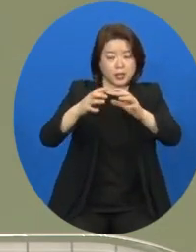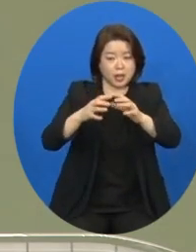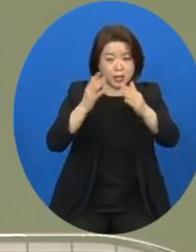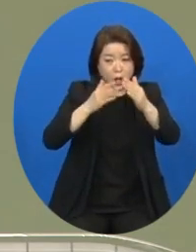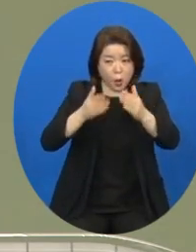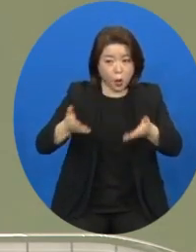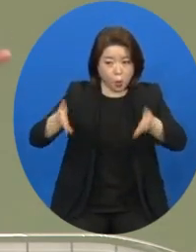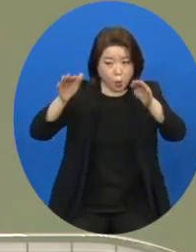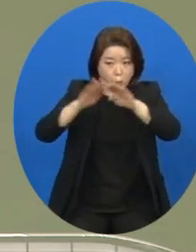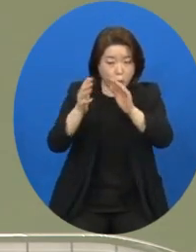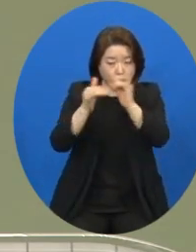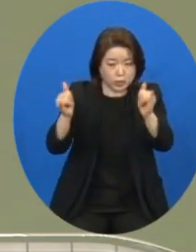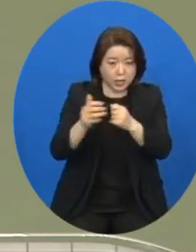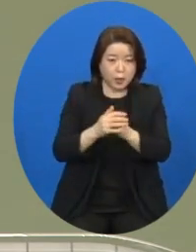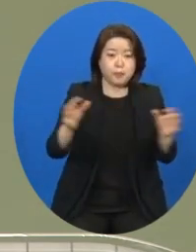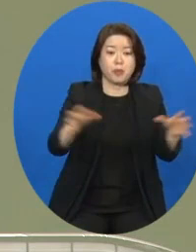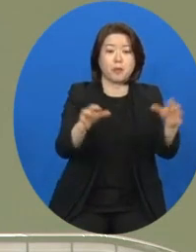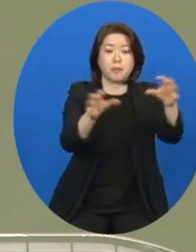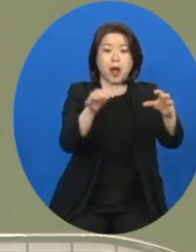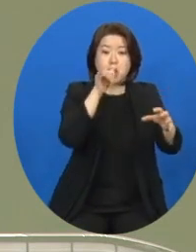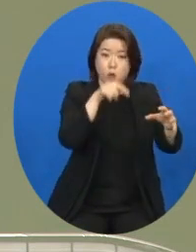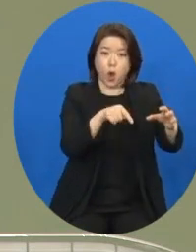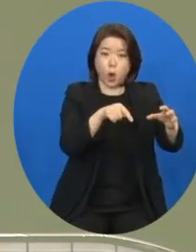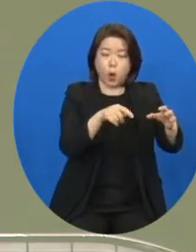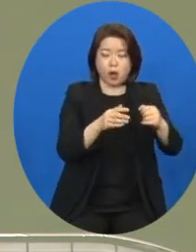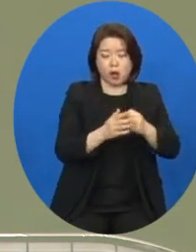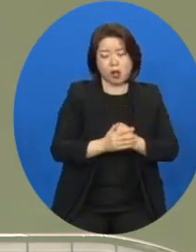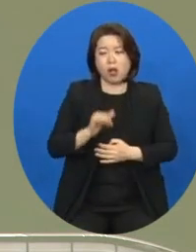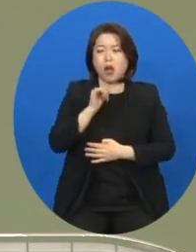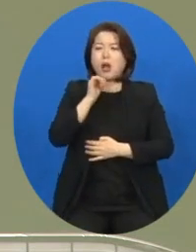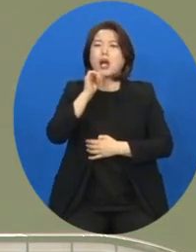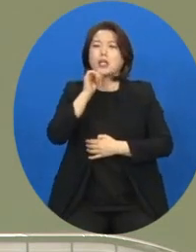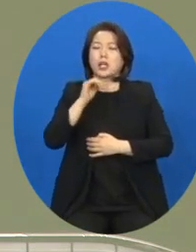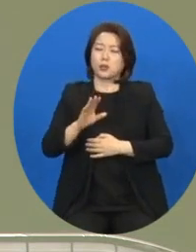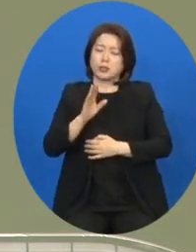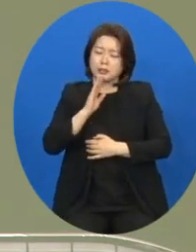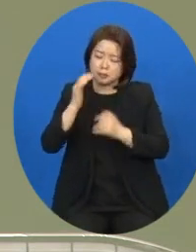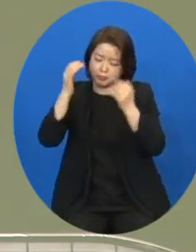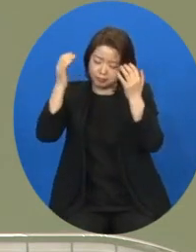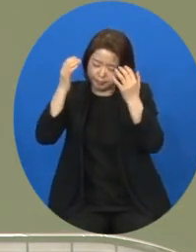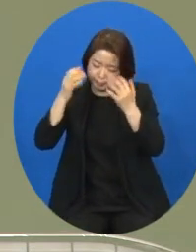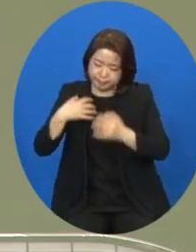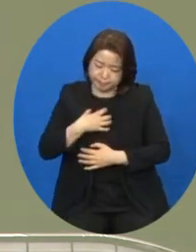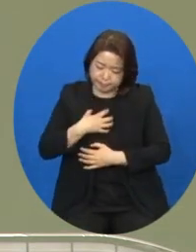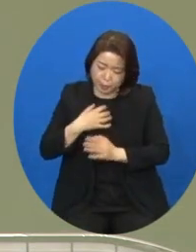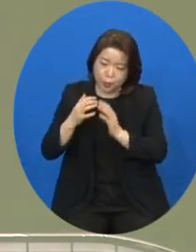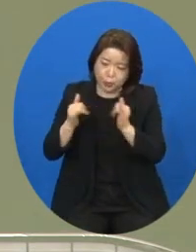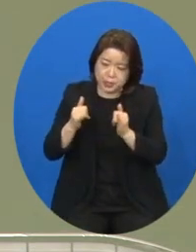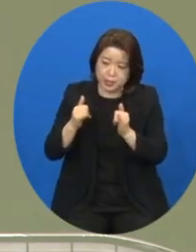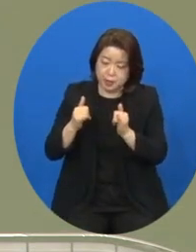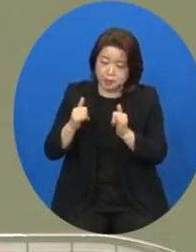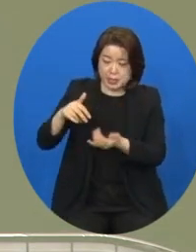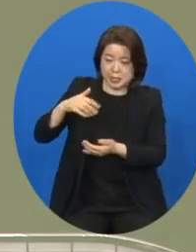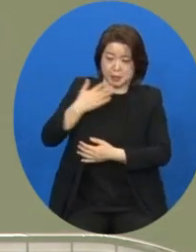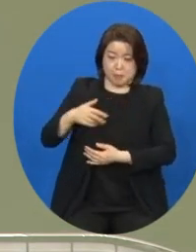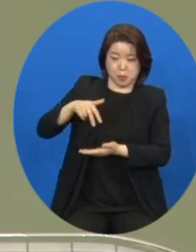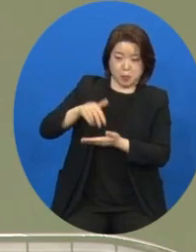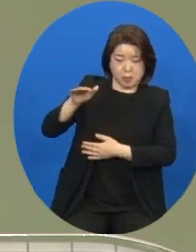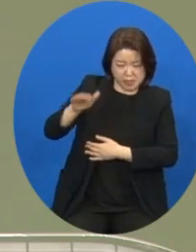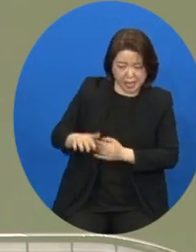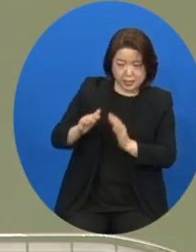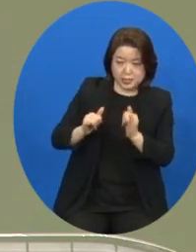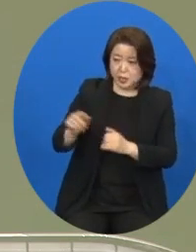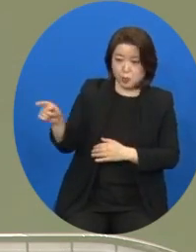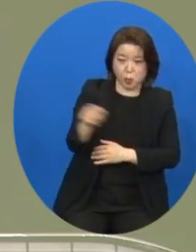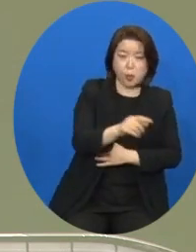그런 제가 몰려있는 곳이라 가난하고 진짜 고통스러운 그런 신분 낮은 사람들은 감히